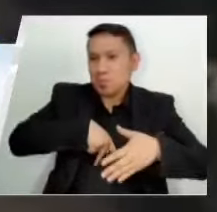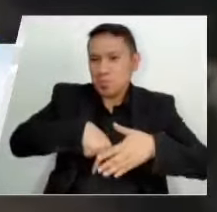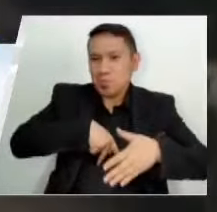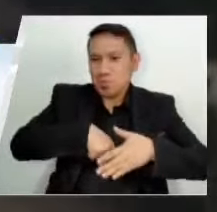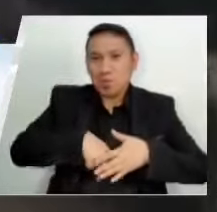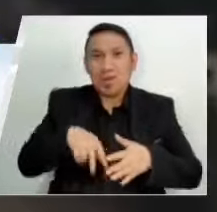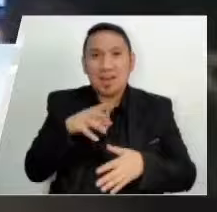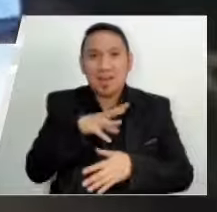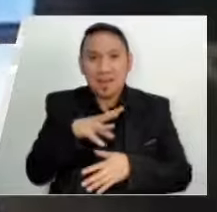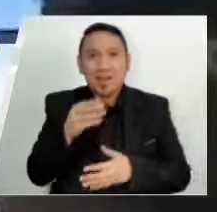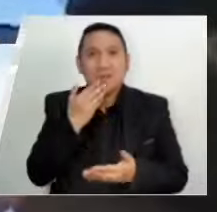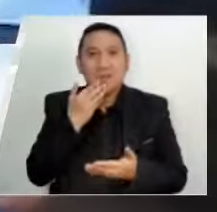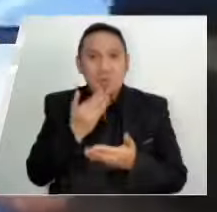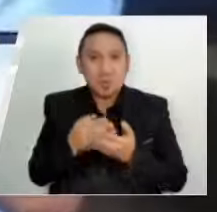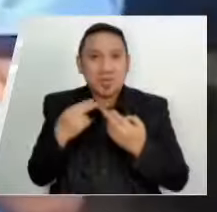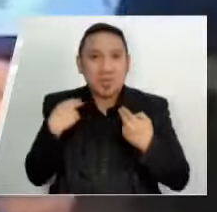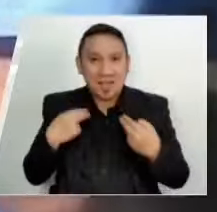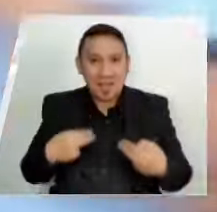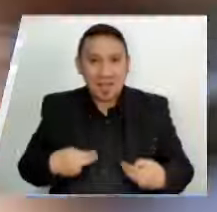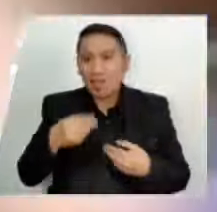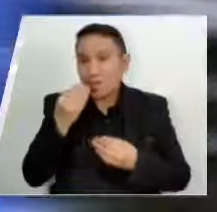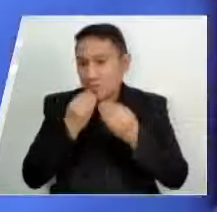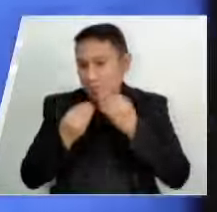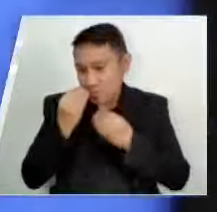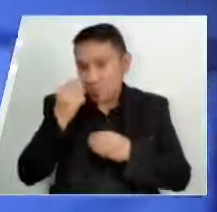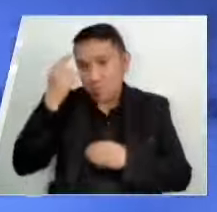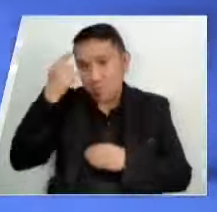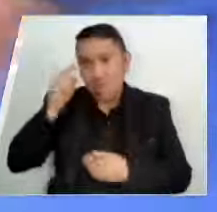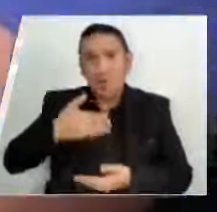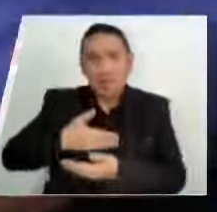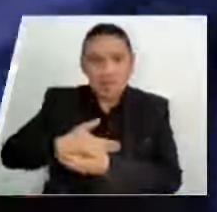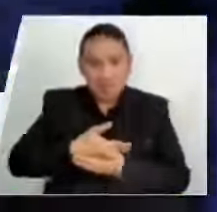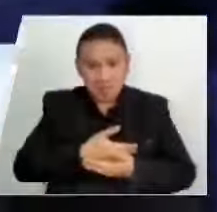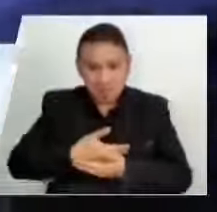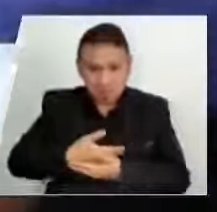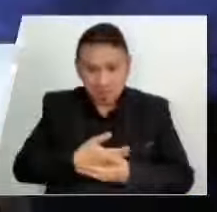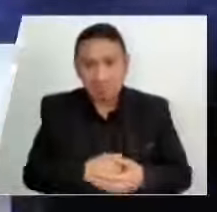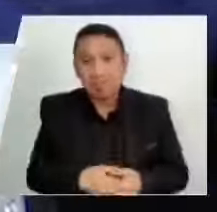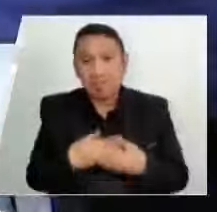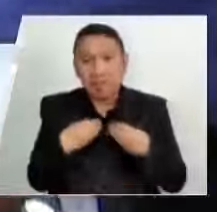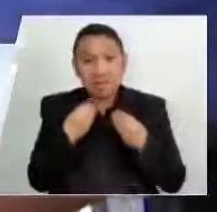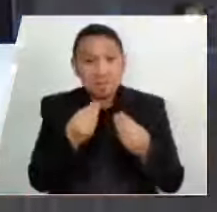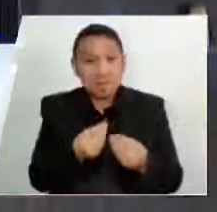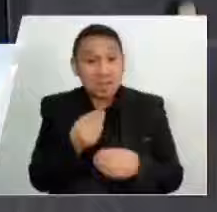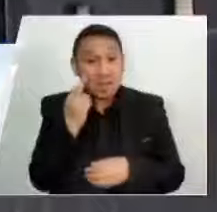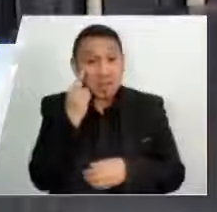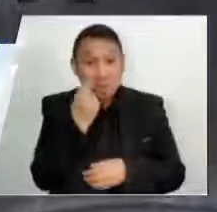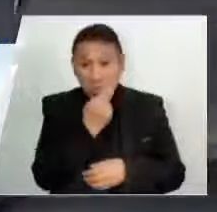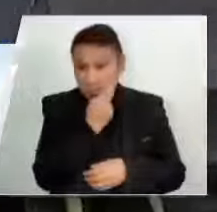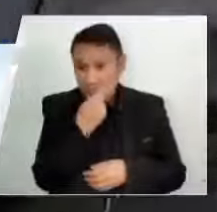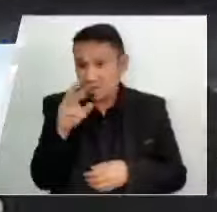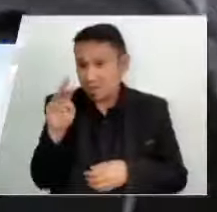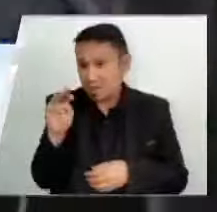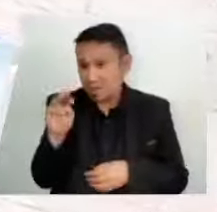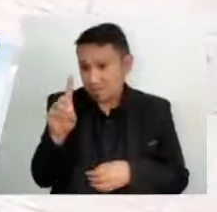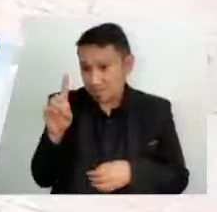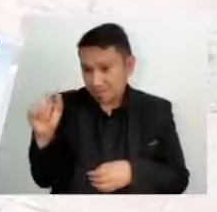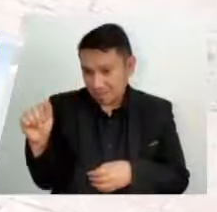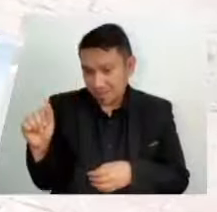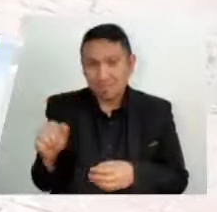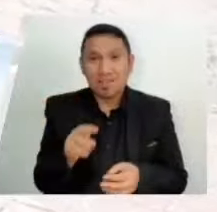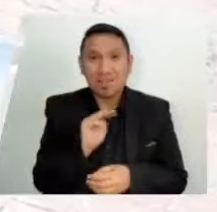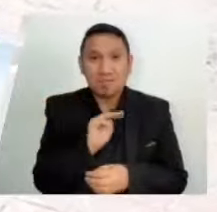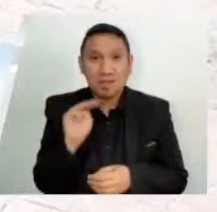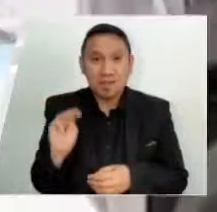ang healthy na pagkain para sa kanilang baby. Namigay rin ng rosas ang MMDA sa Quirino Highway sa Maynila. Pero